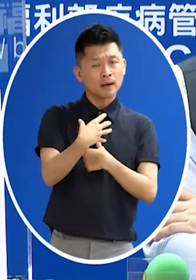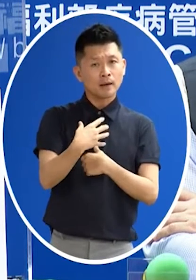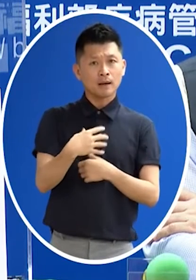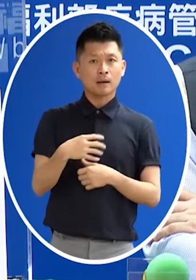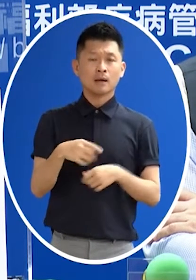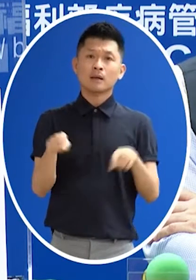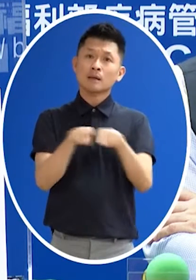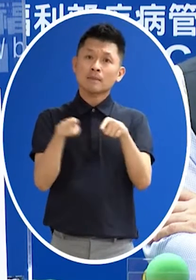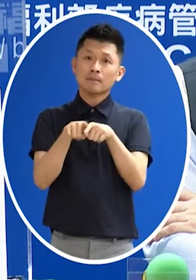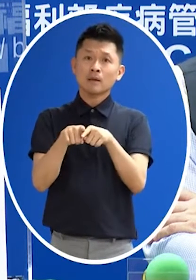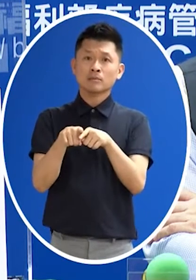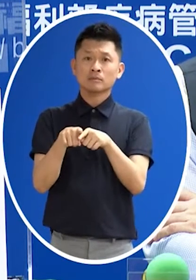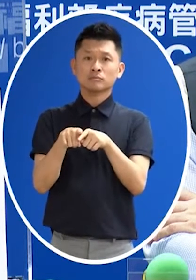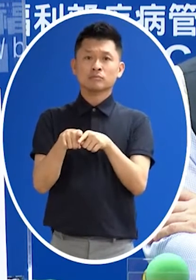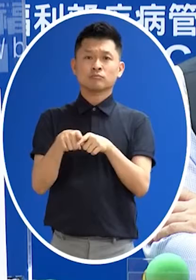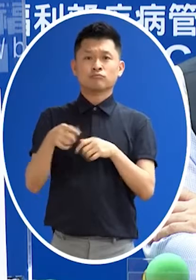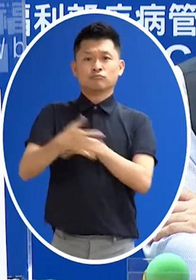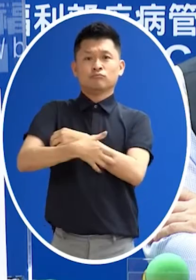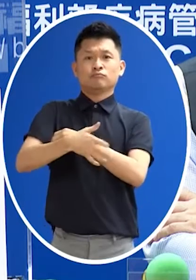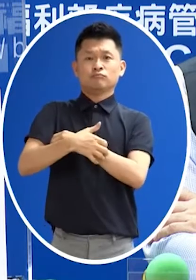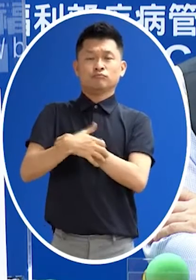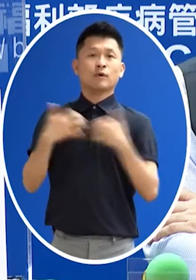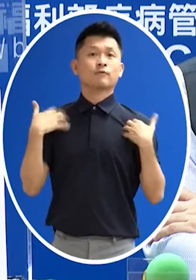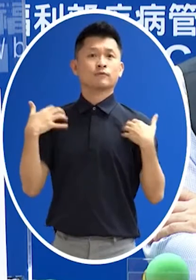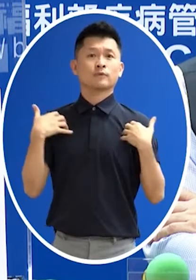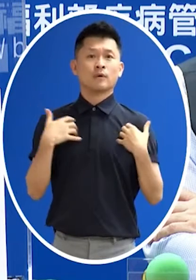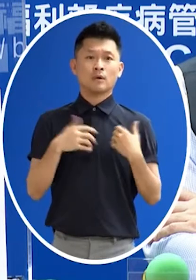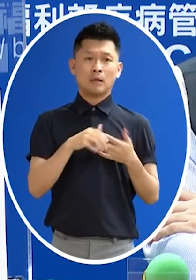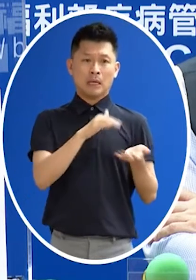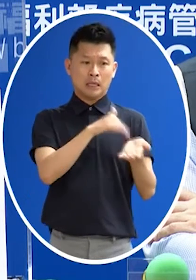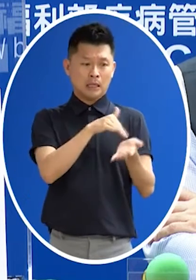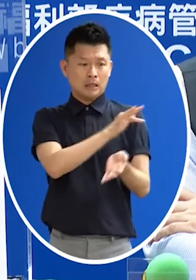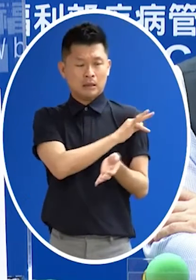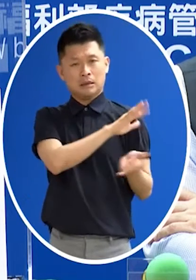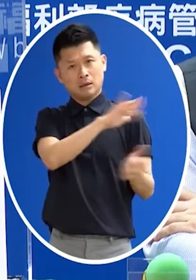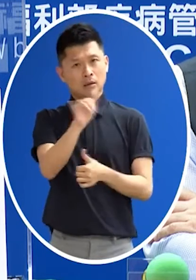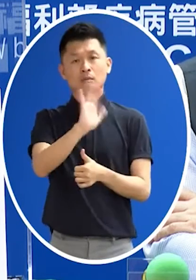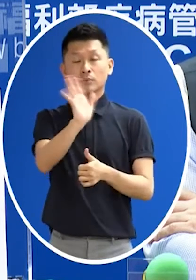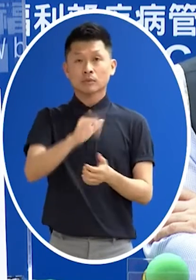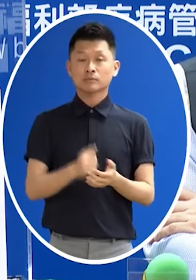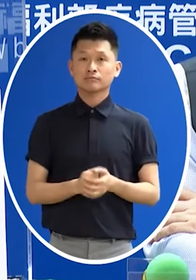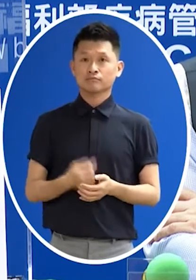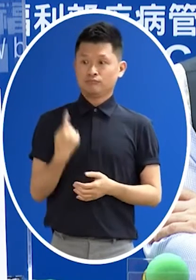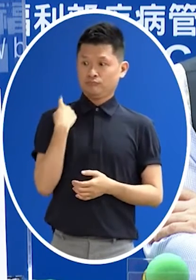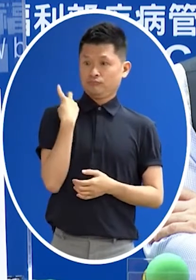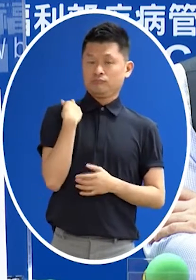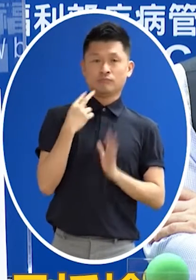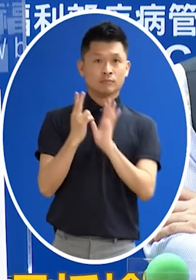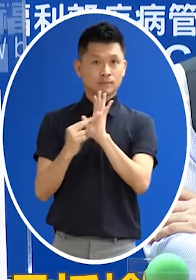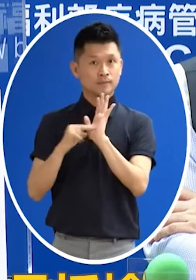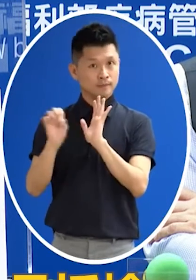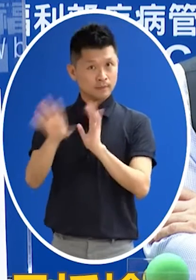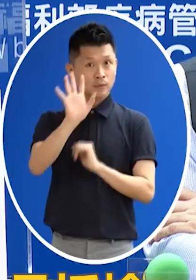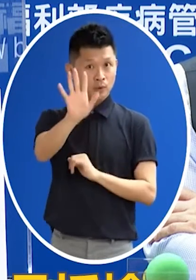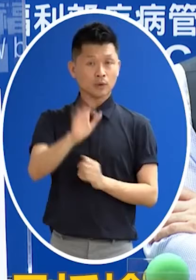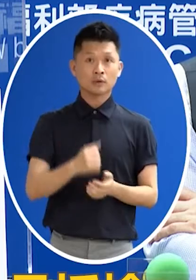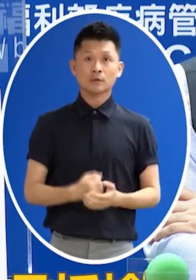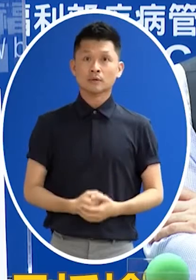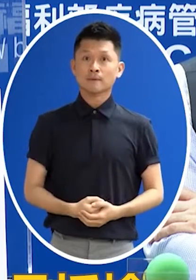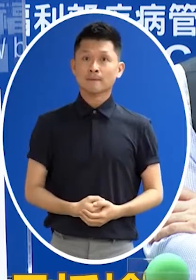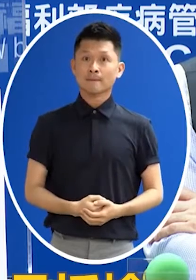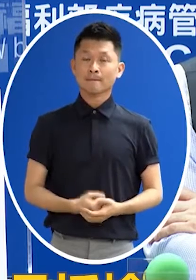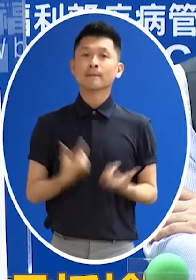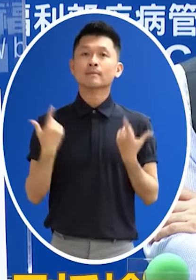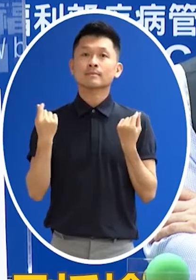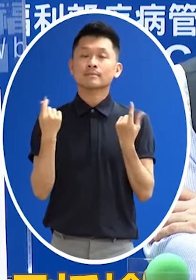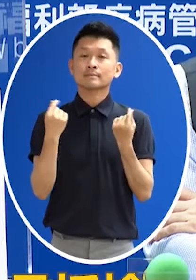他们一般人也来执行？那昨天啊，前天还昨天，我也说明现在的访单，哈，这些都是还是要